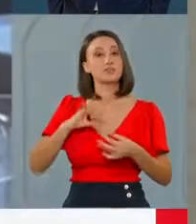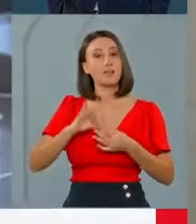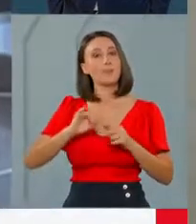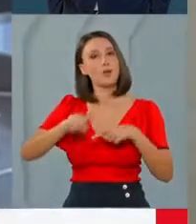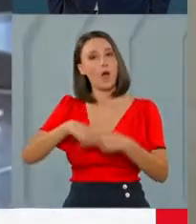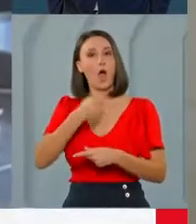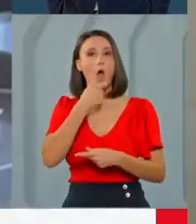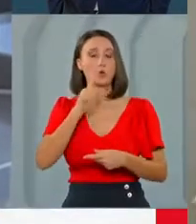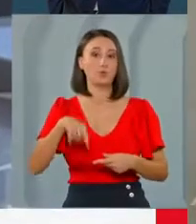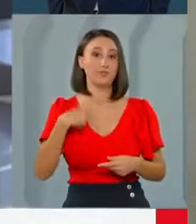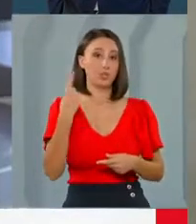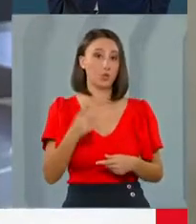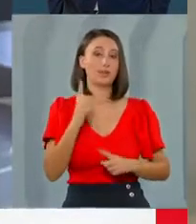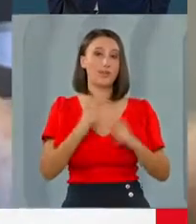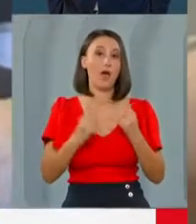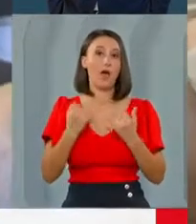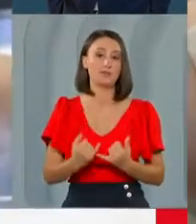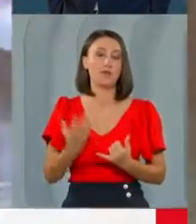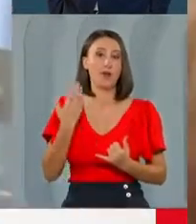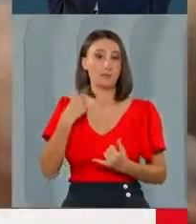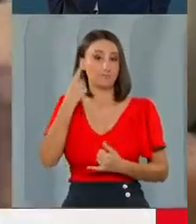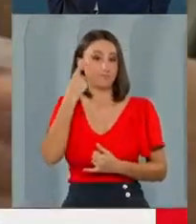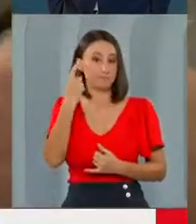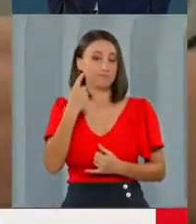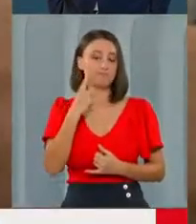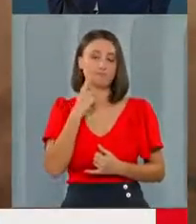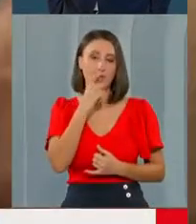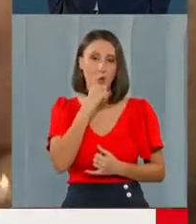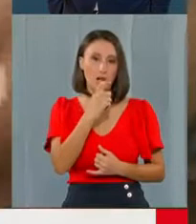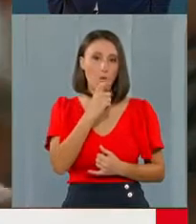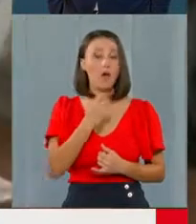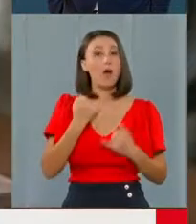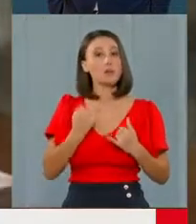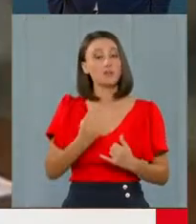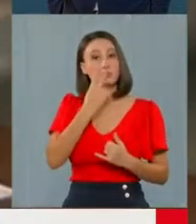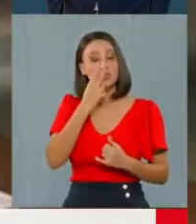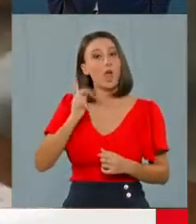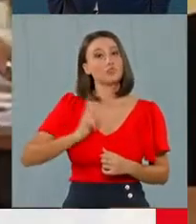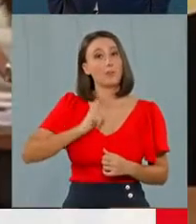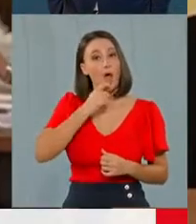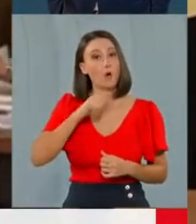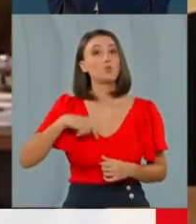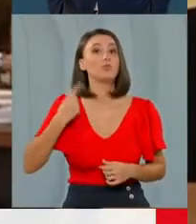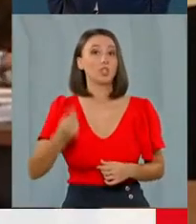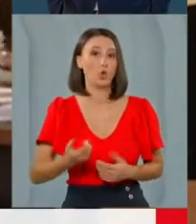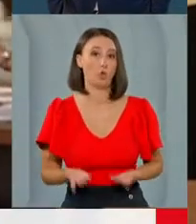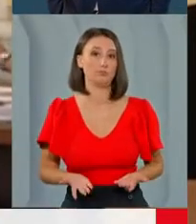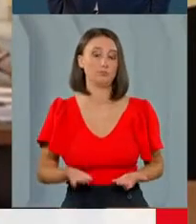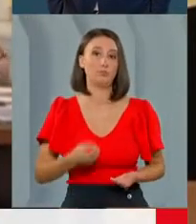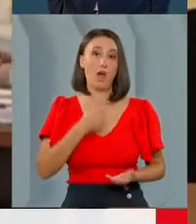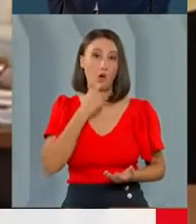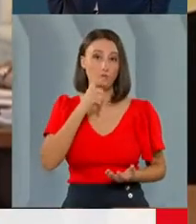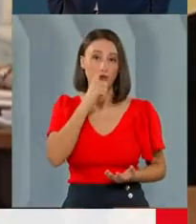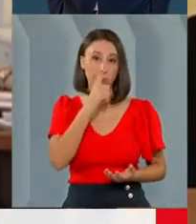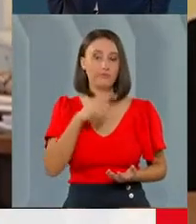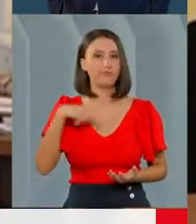anul viitor, adică dacă astăzi avem impresia că ne merge rău, să vedem ce ne așteaptă la anul. Da, spuneam